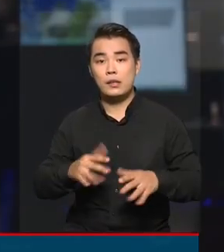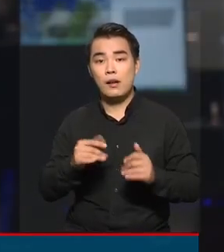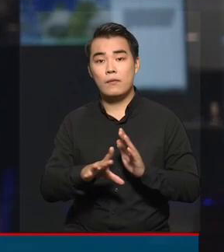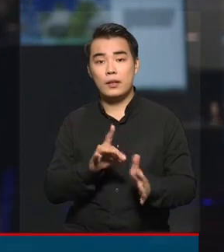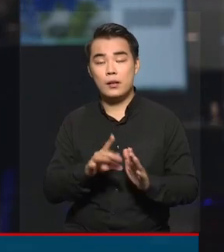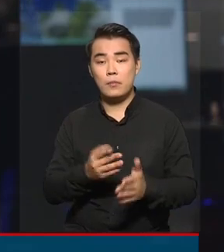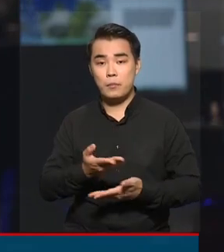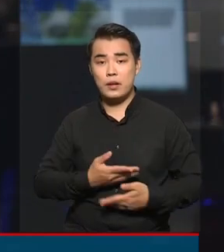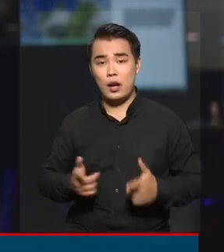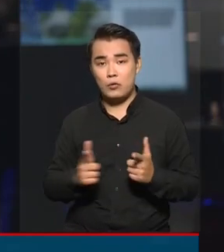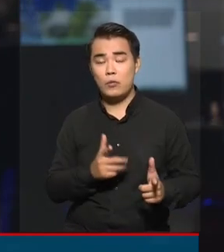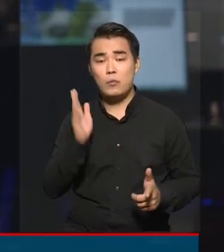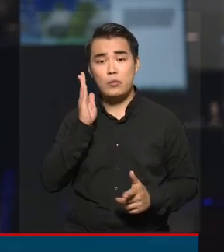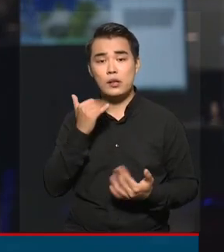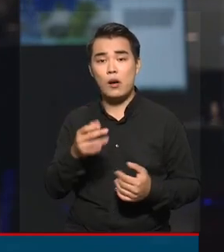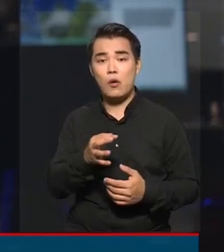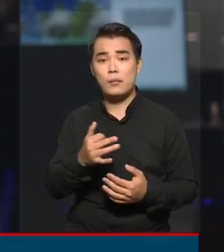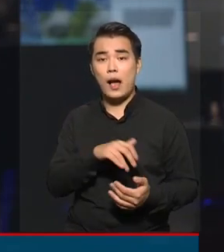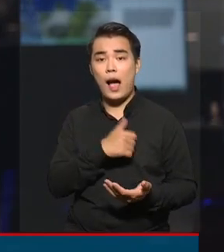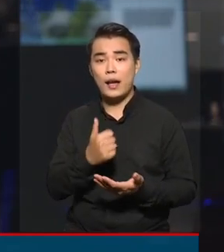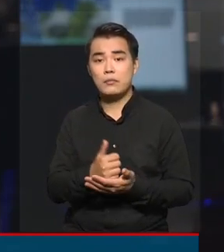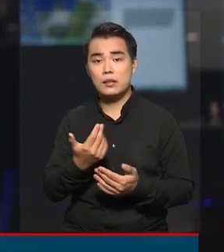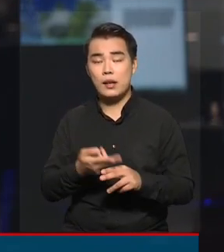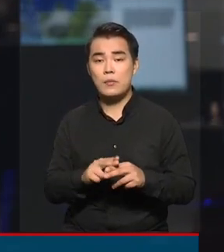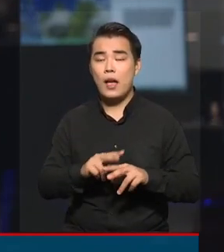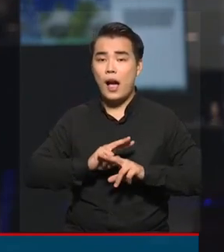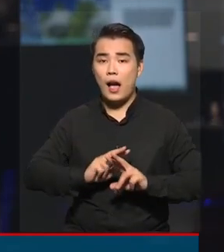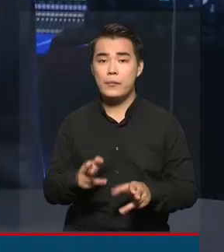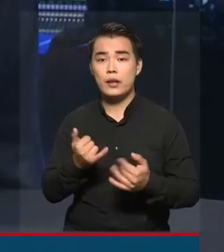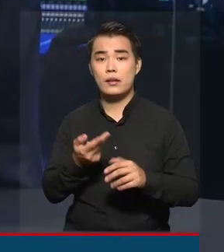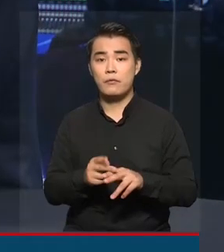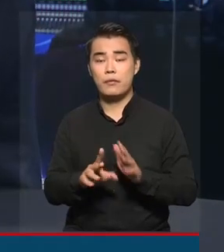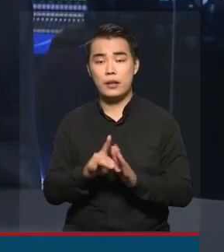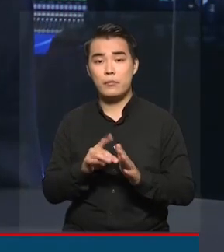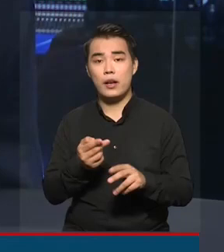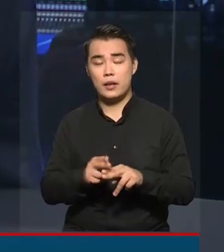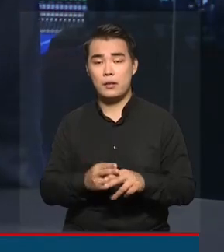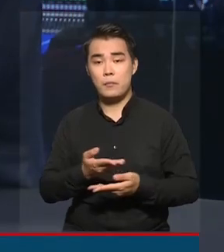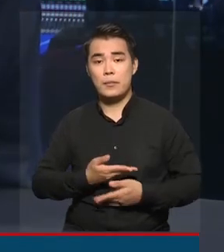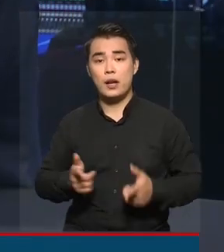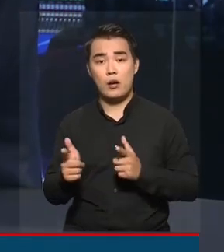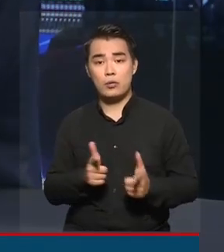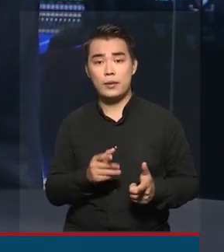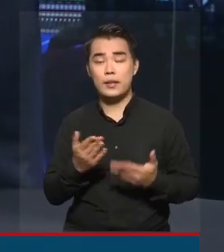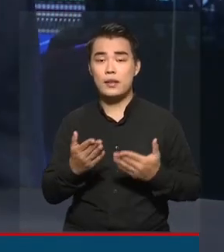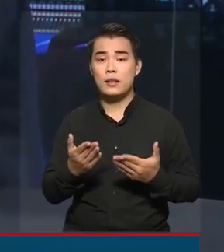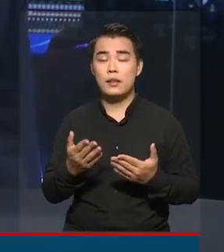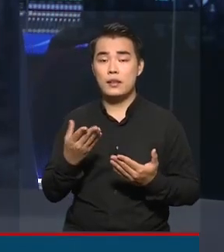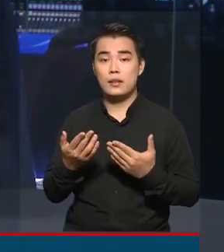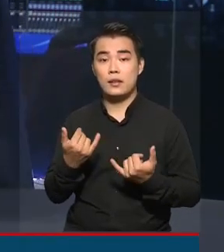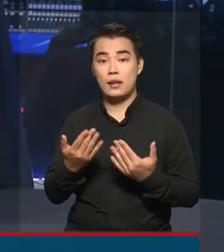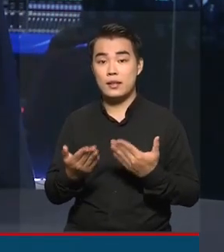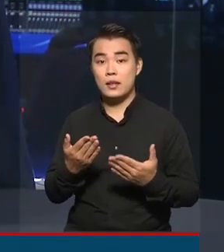біз дайынбыз ба? Алдағы уақытта облыс әкімдерін дәл осы форматта сайласақ, біз осыған дайынбыз ба? Дайын болса қашан өткізілуі